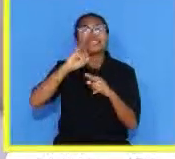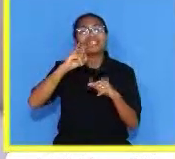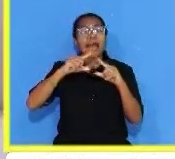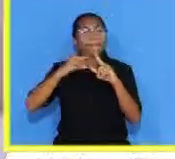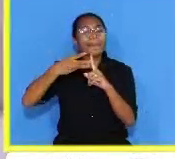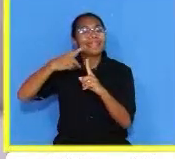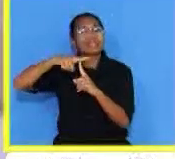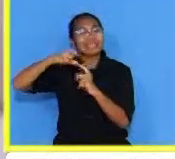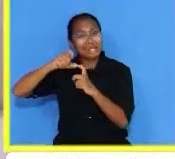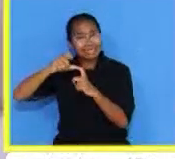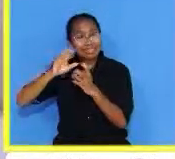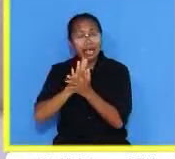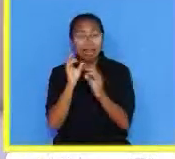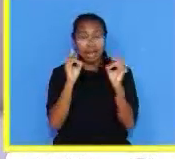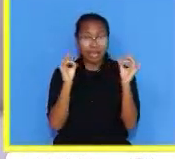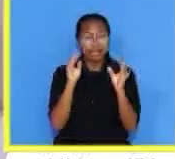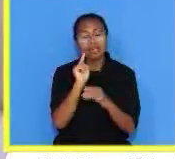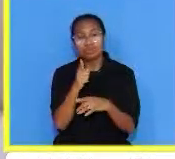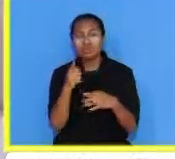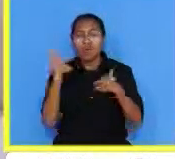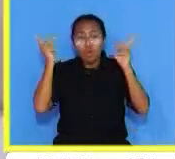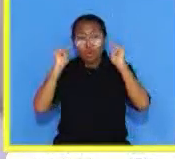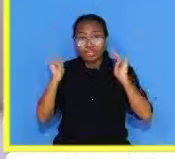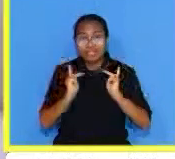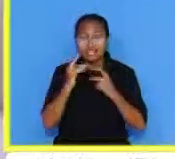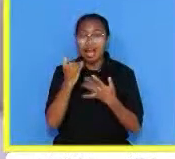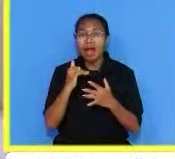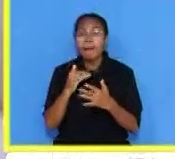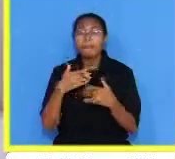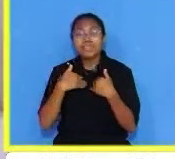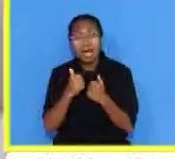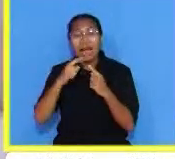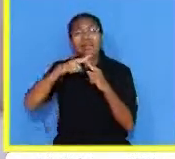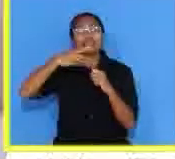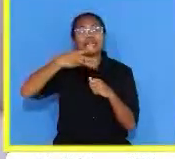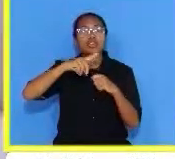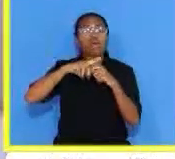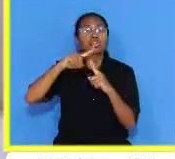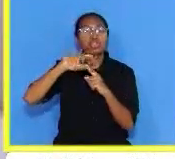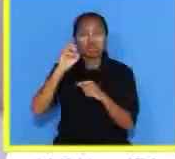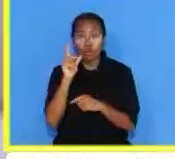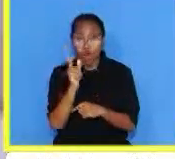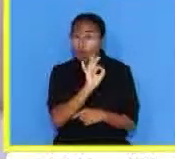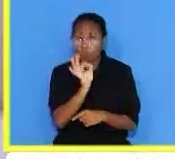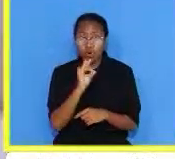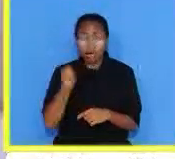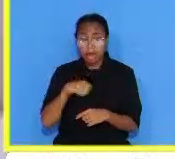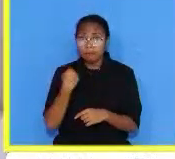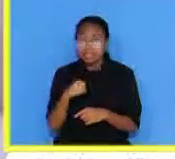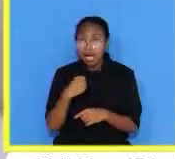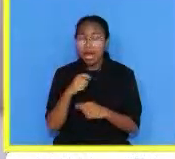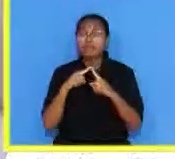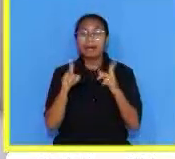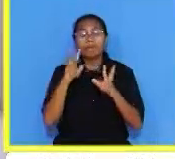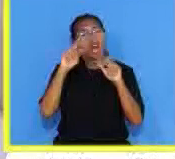lain-lain, itu dalam kondisi terkontrol. Ya, jadi bukan tidak bisa tetapi harus dalam